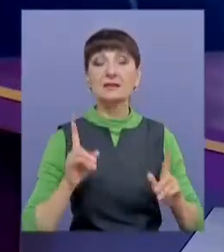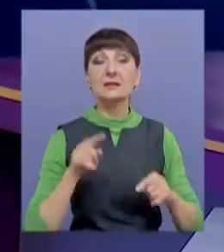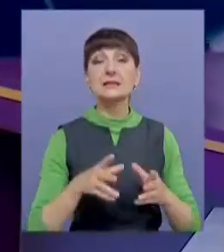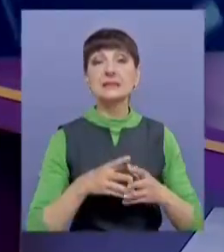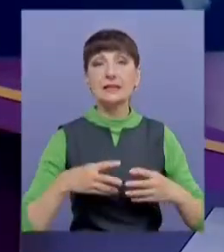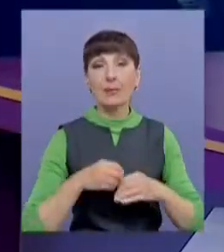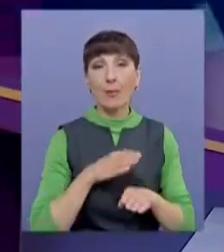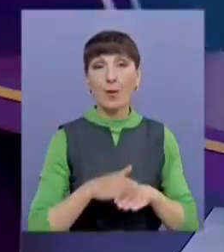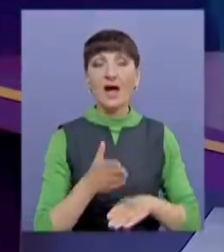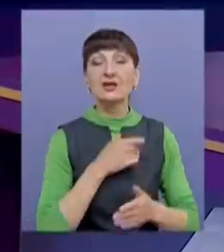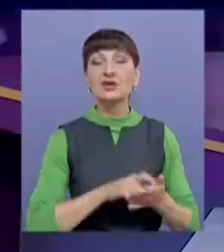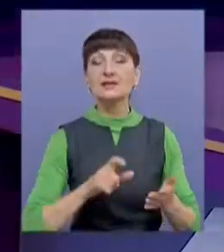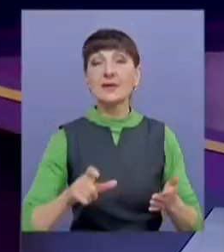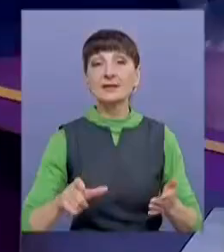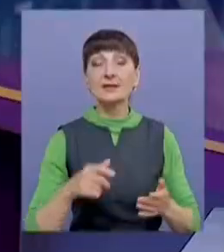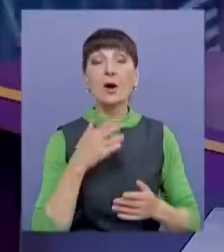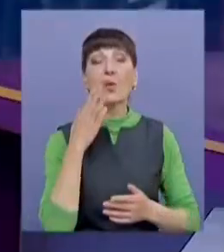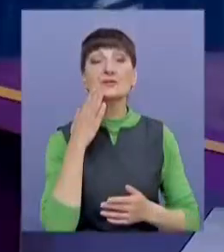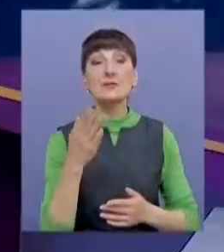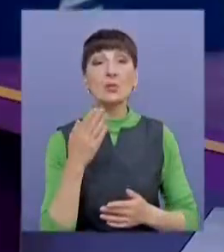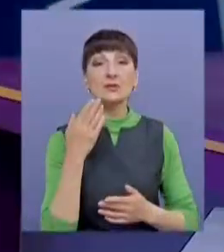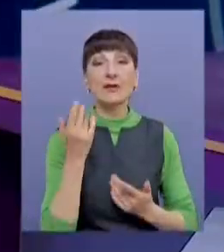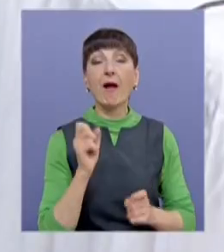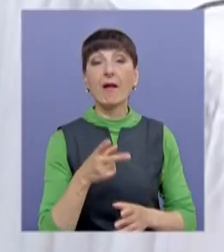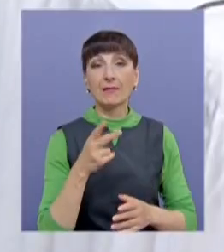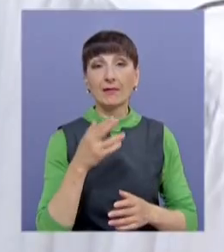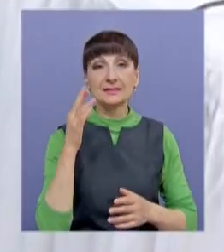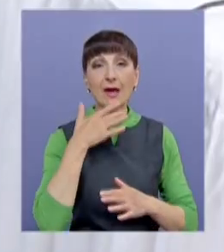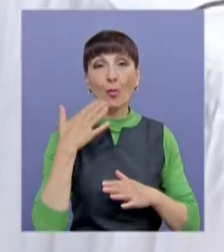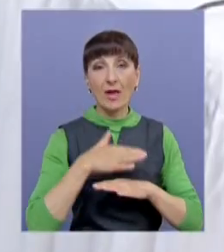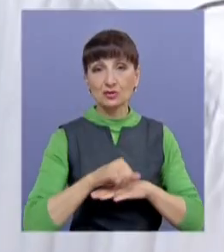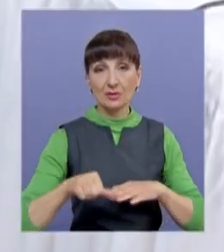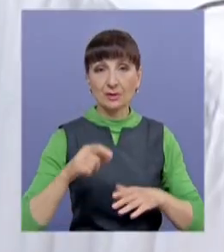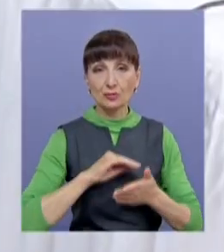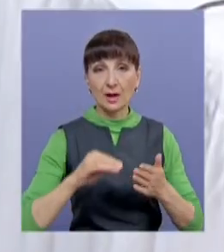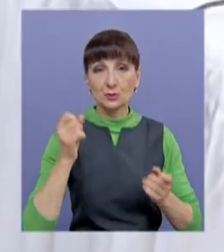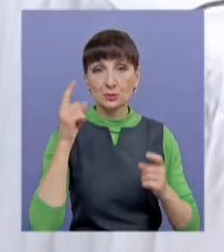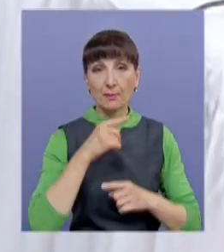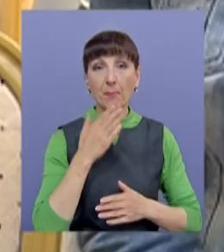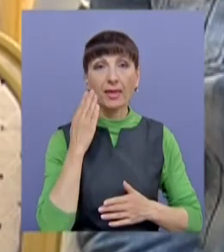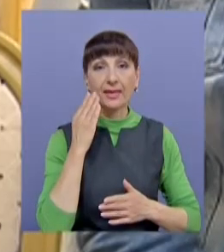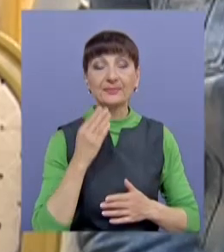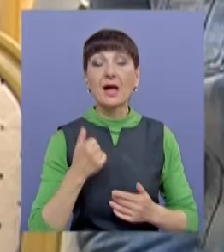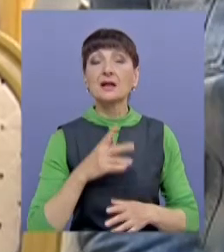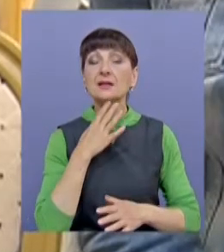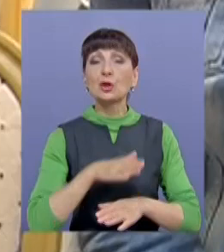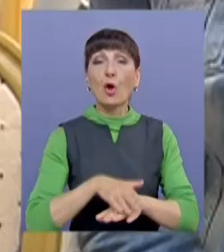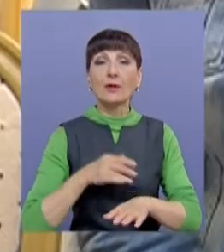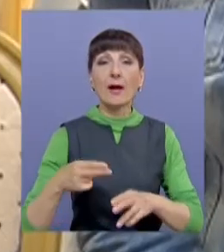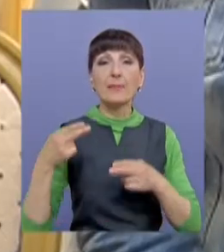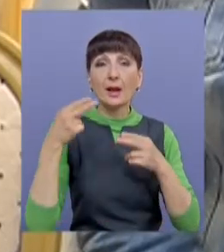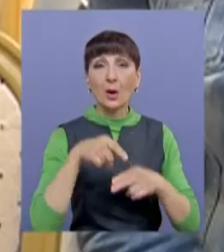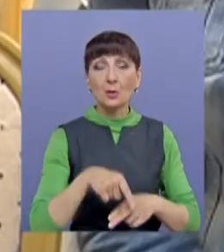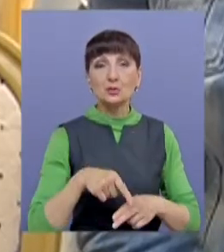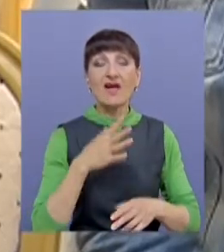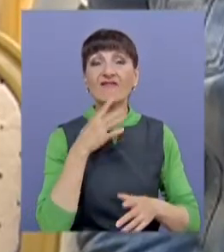семьями. Мои коллеги о вердикте зарубежных гостей. Несмотря на долгий перелет через океан и разницу во времени,